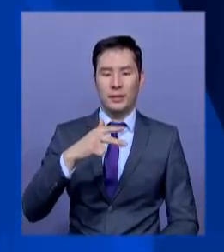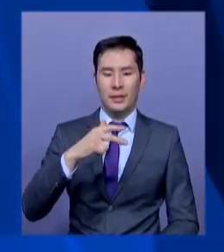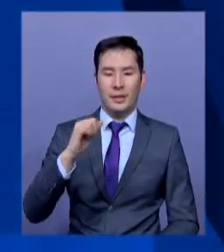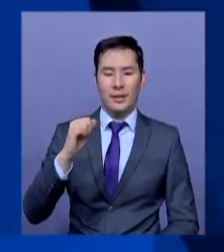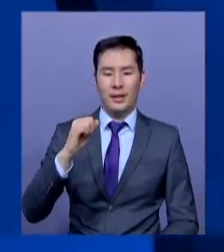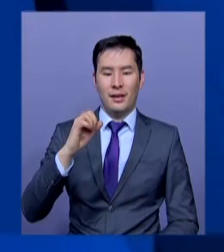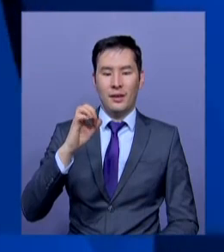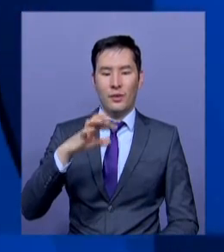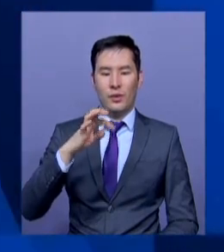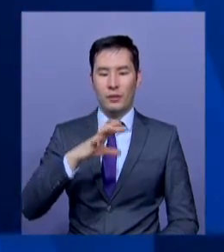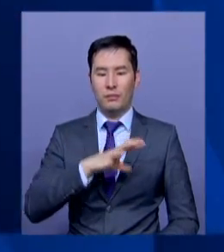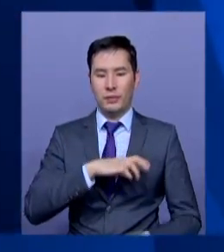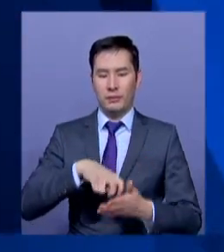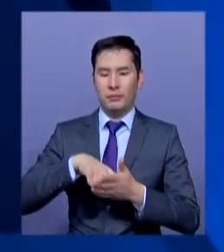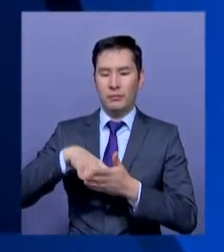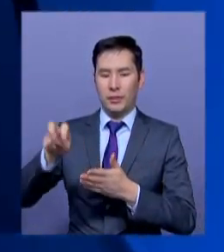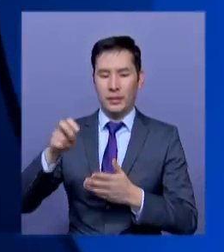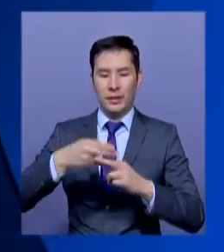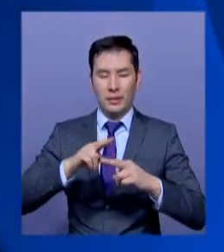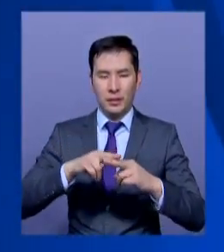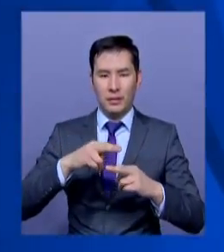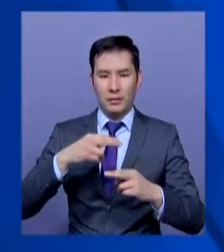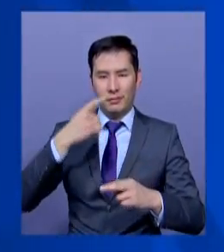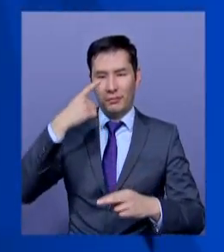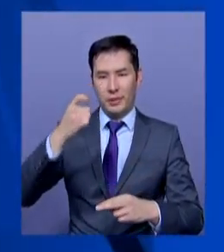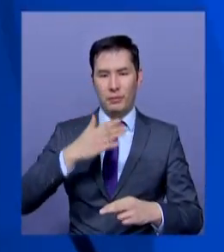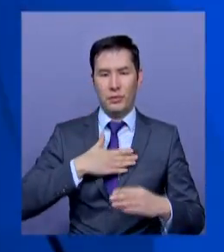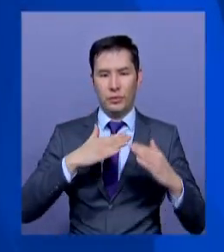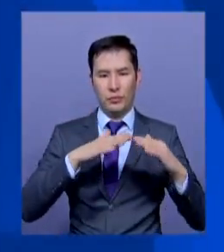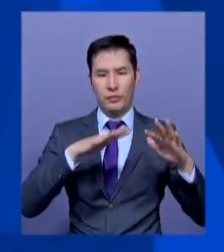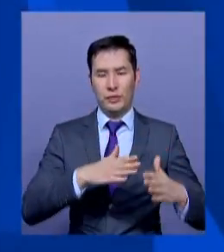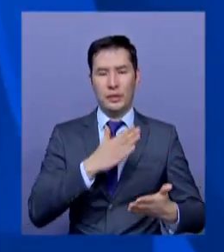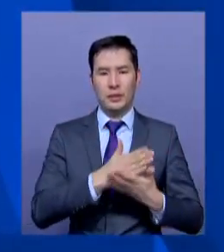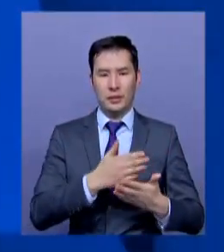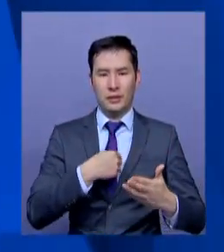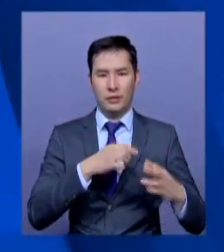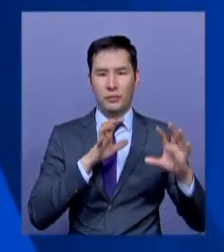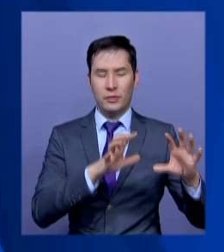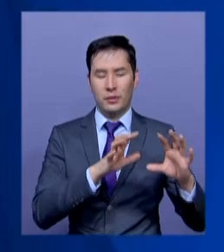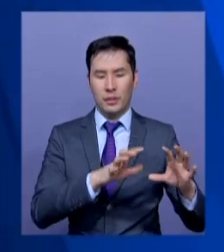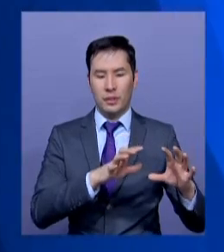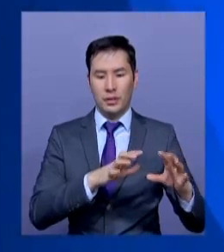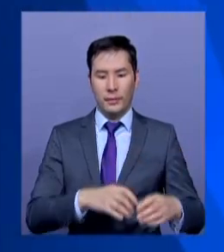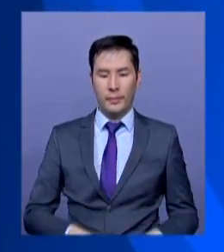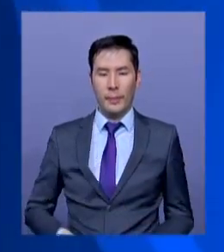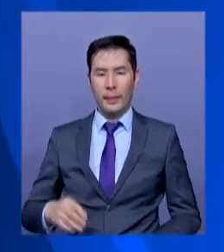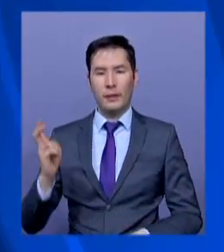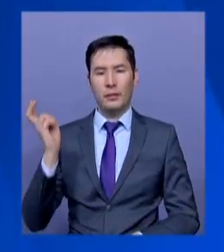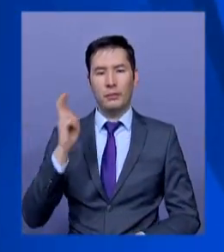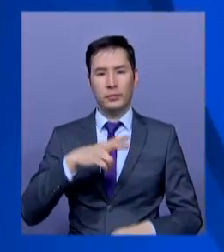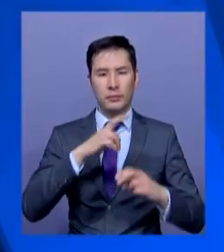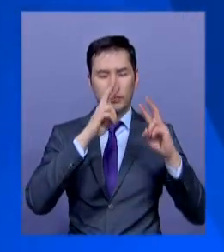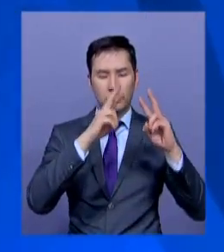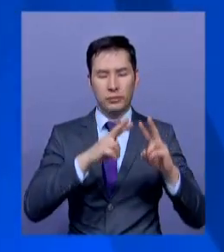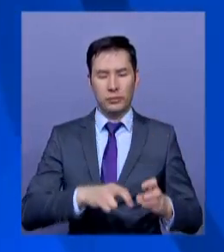сақшыларына тұрғындардың бірі ауласында тұқымы құрып кетуі қаупі бар жабайы аңды асырап жатқаны туралы хабар жеткен. Тексеру кезінде оның